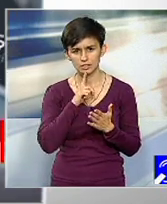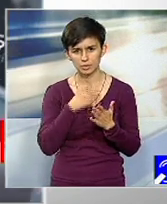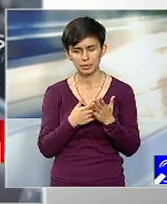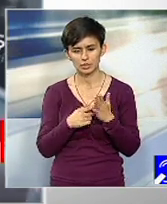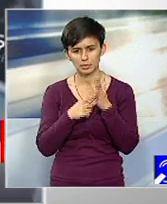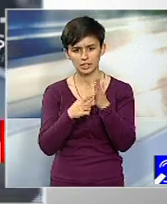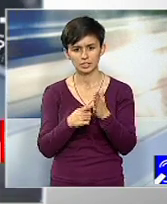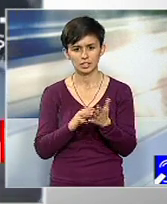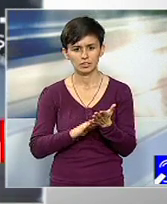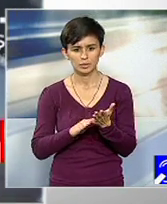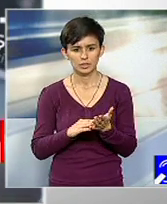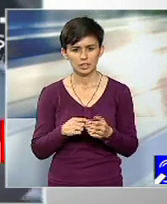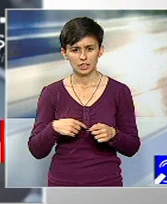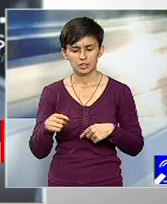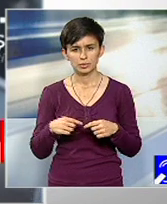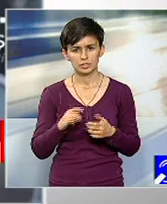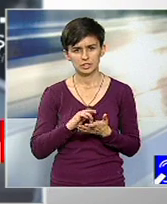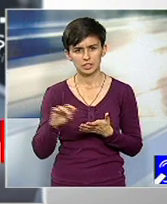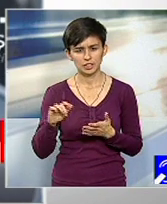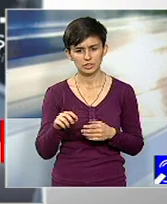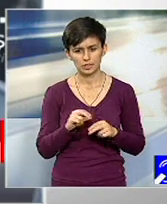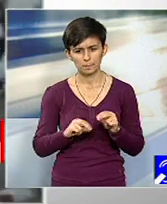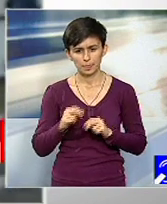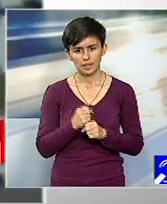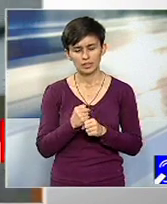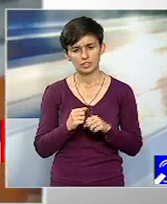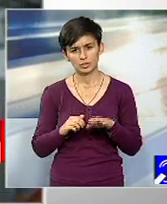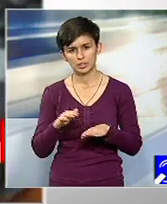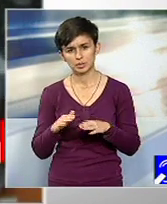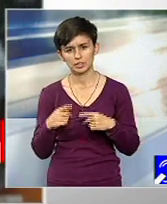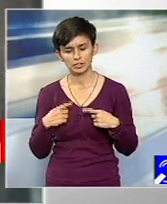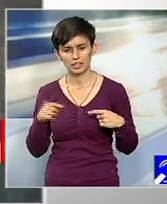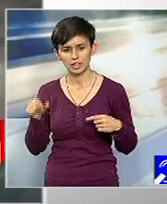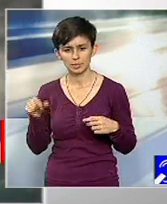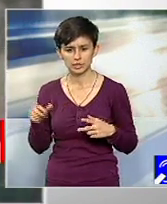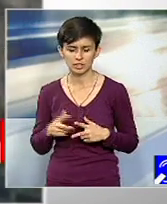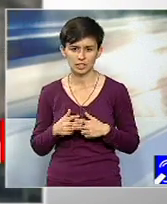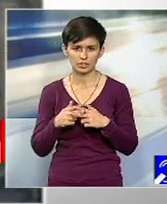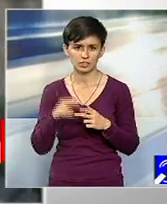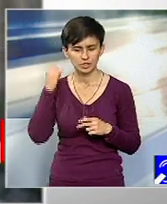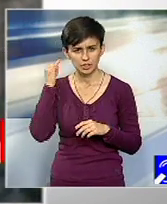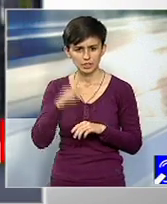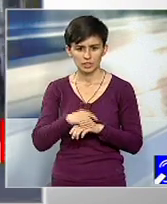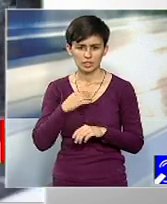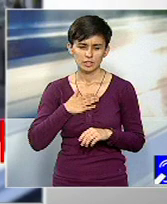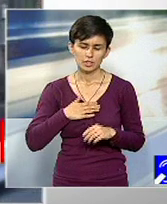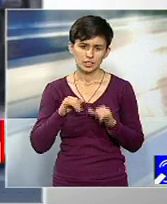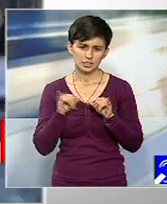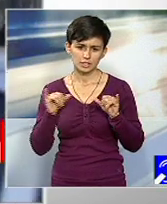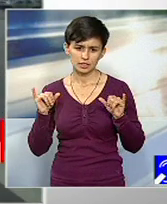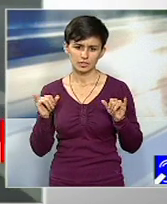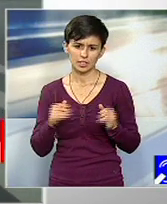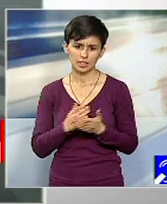unul gratuit. Asociația spune că face un pas înainte cu fiecare persoană ajutată, iar inițiatorii proiectului își doresc dezvoltarea